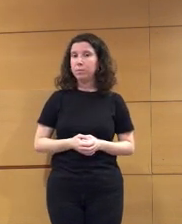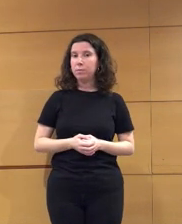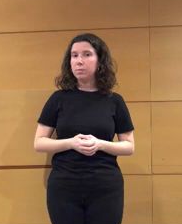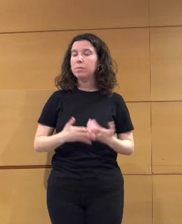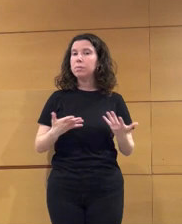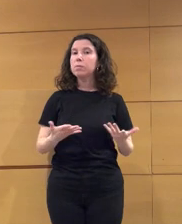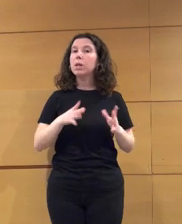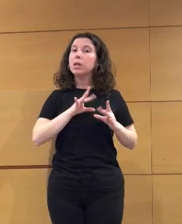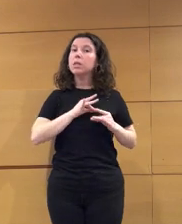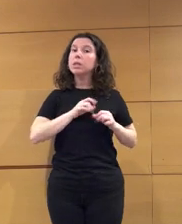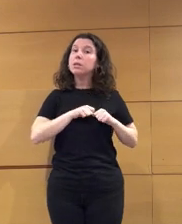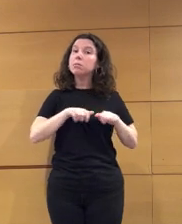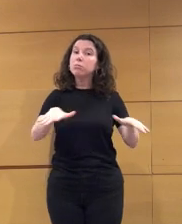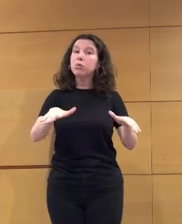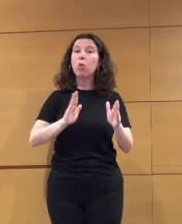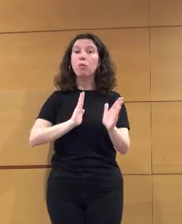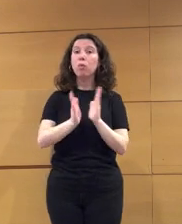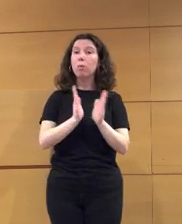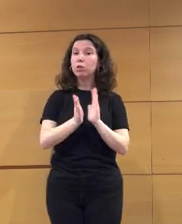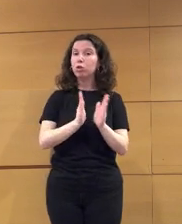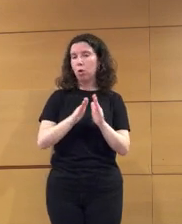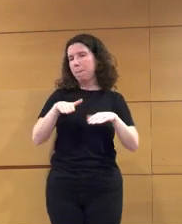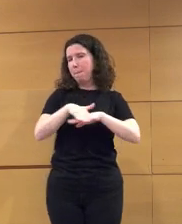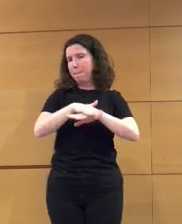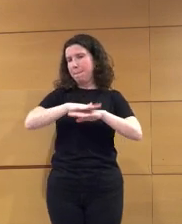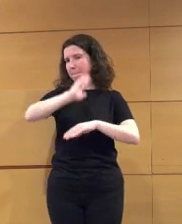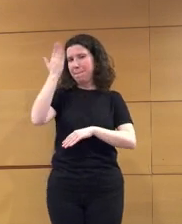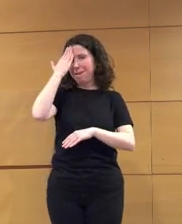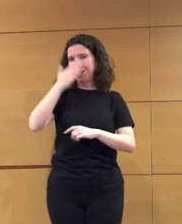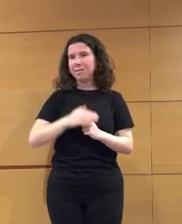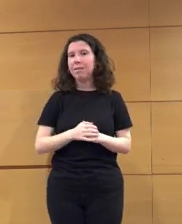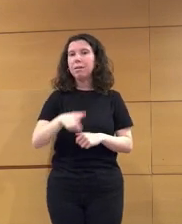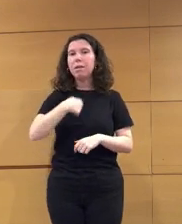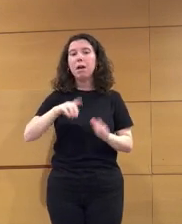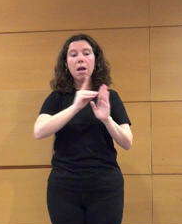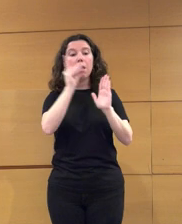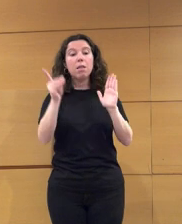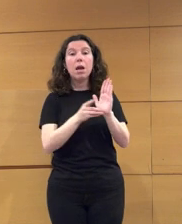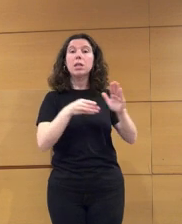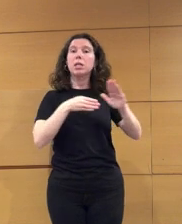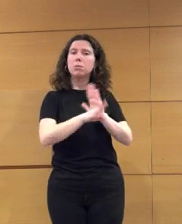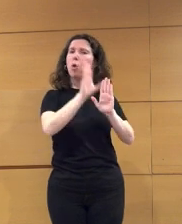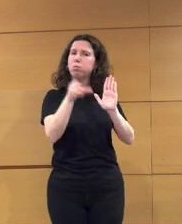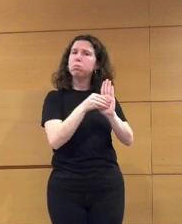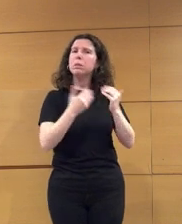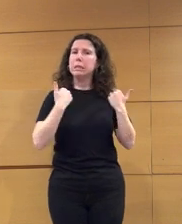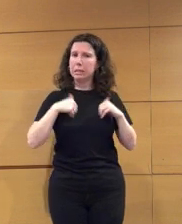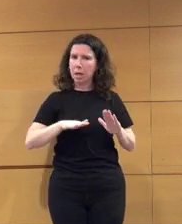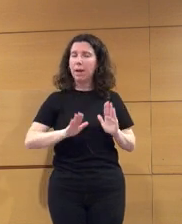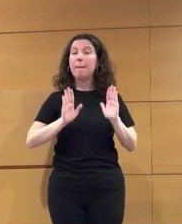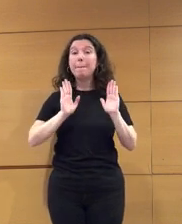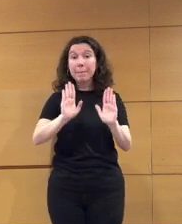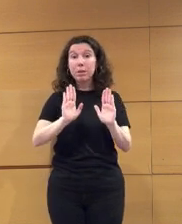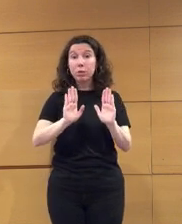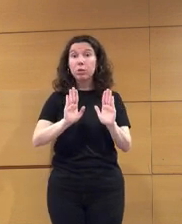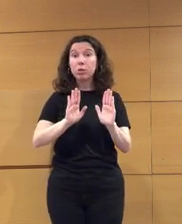La sensibilització i la formació és bàsic. Ho hem incorporat en el decret d'accessibilitat, però al final es tracta